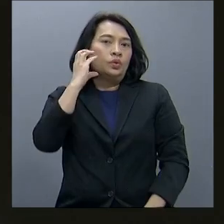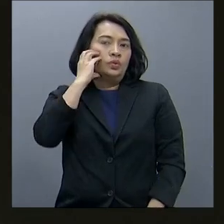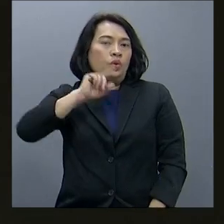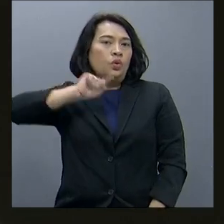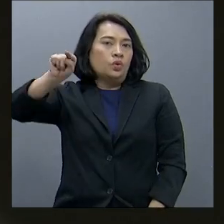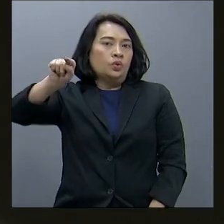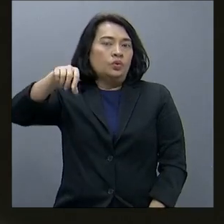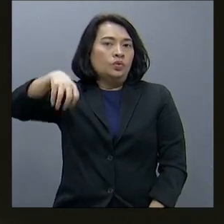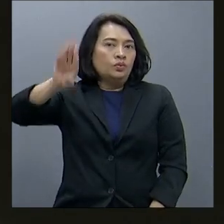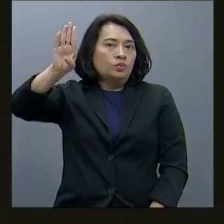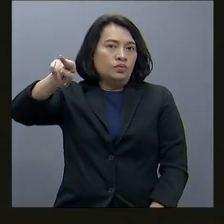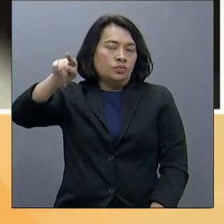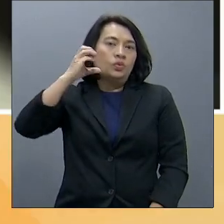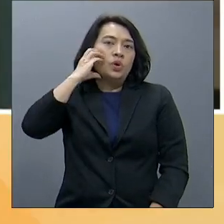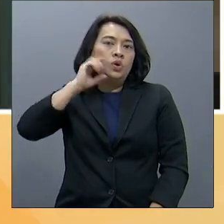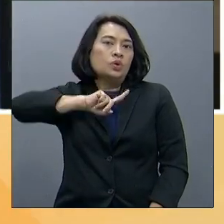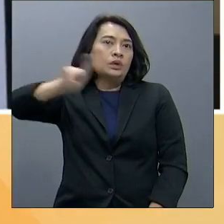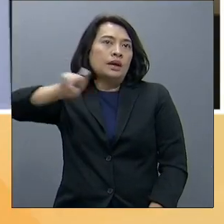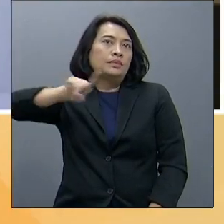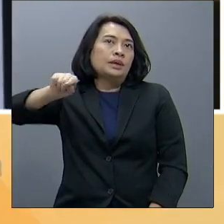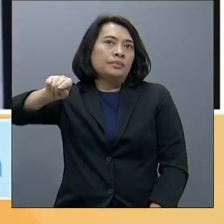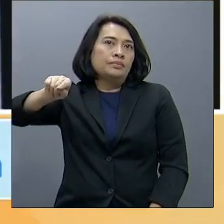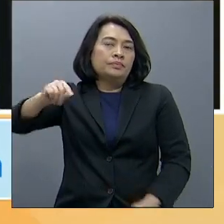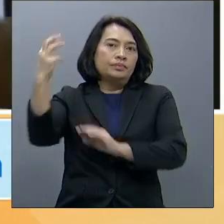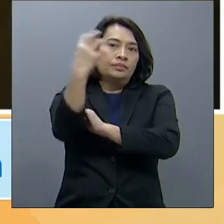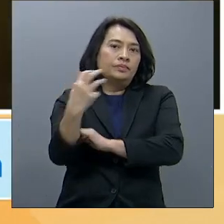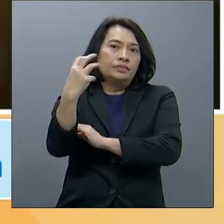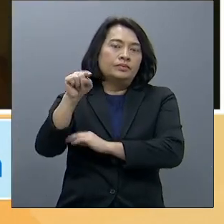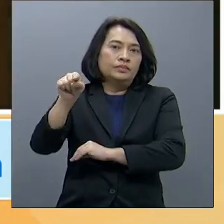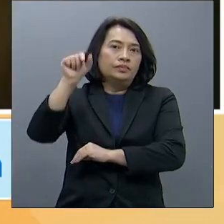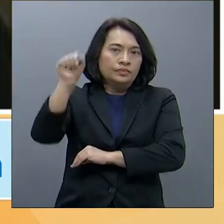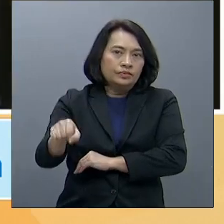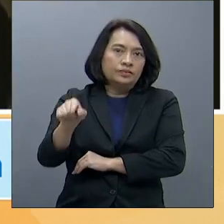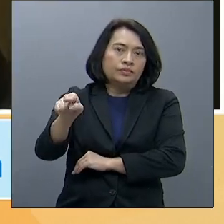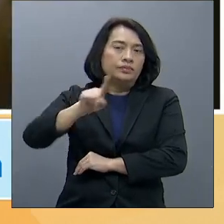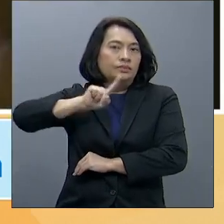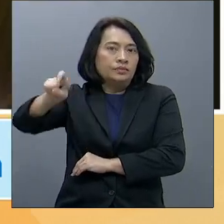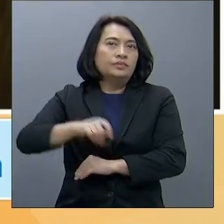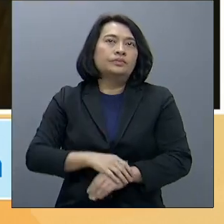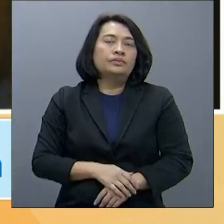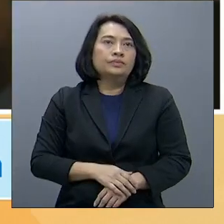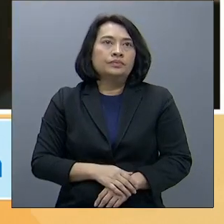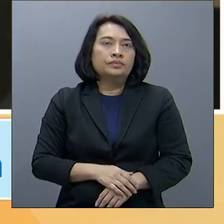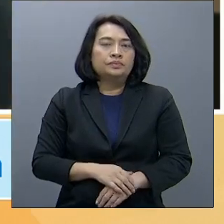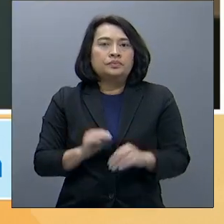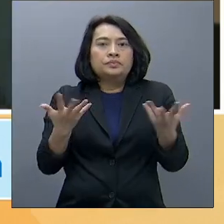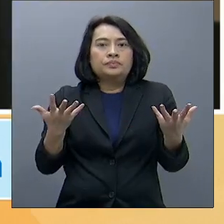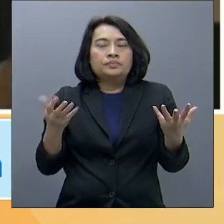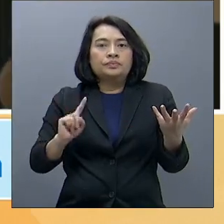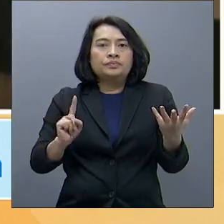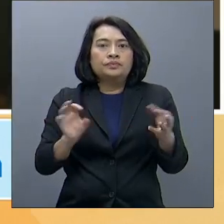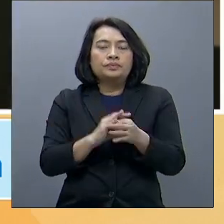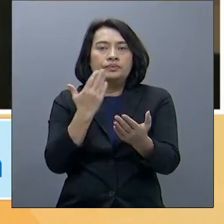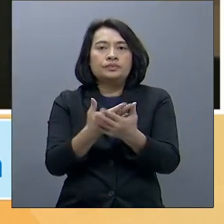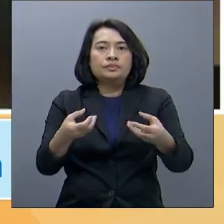ไปที่บริษัทเขาโดยตรงไปถามเขาเลยว่าเขาชักชวนลงทุนแบบนี้หรือไม่โดยปกติแล้วเขาไม่มีการชักชวนประชาชนให้ร่วมหุ้น